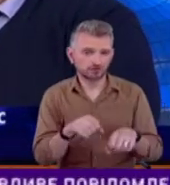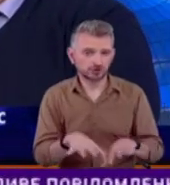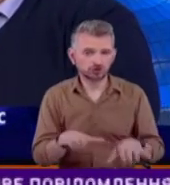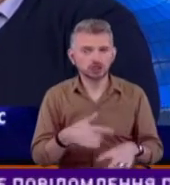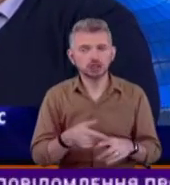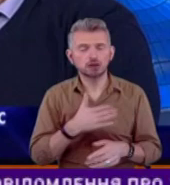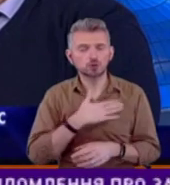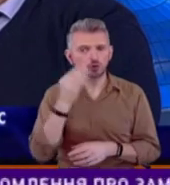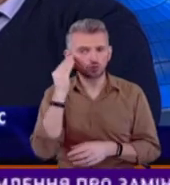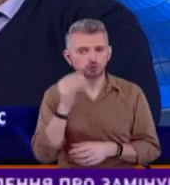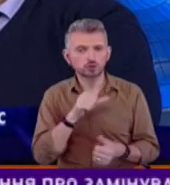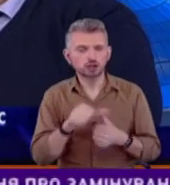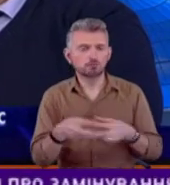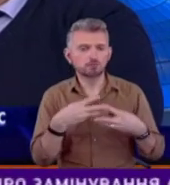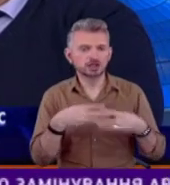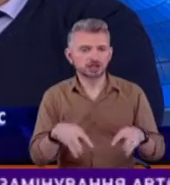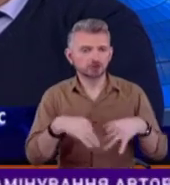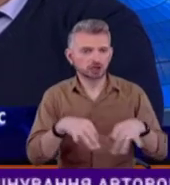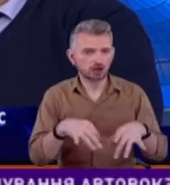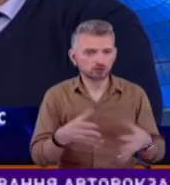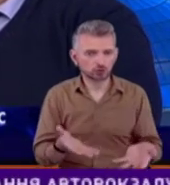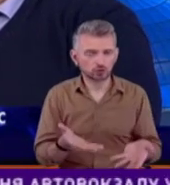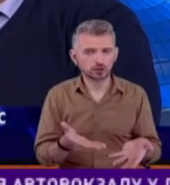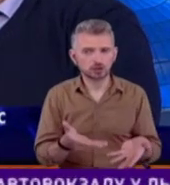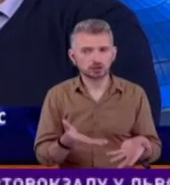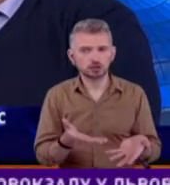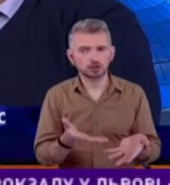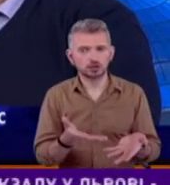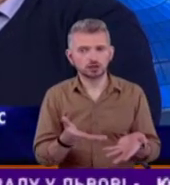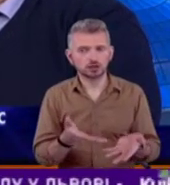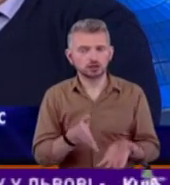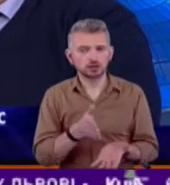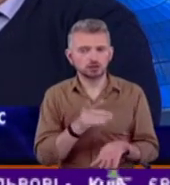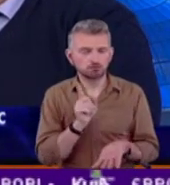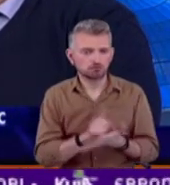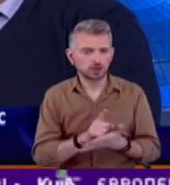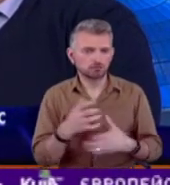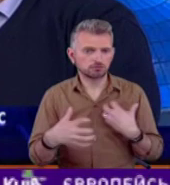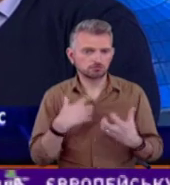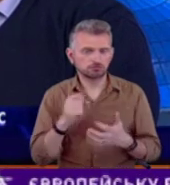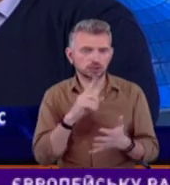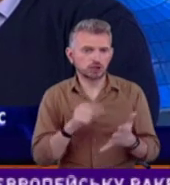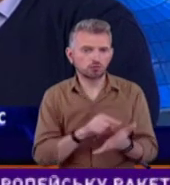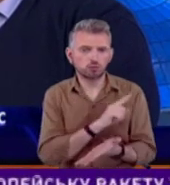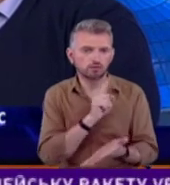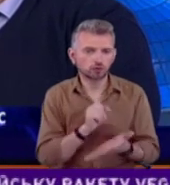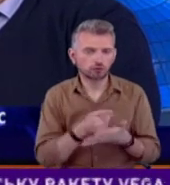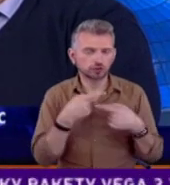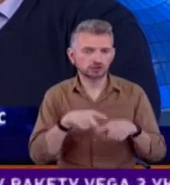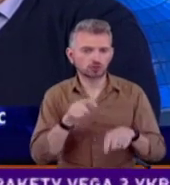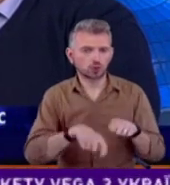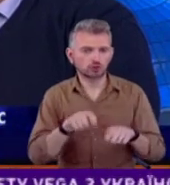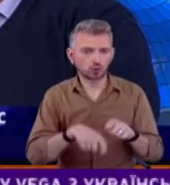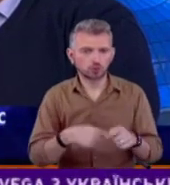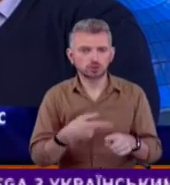думку, що саме Міністерство інфраструктури або Міністерство транспорту, як ви його називаєте, має перейматися питаннями обов'язкового технічного контролю.